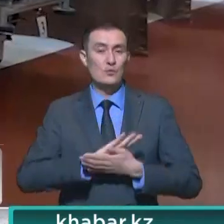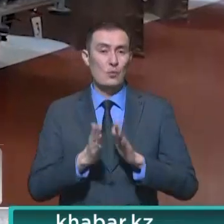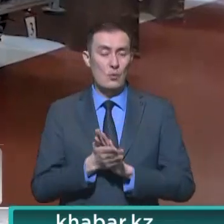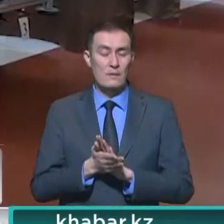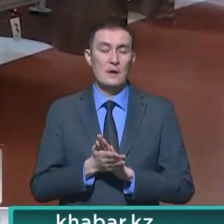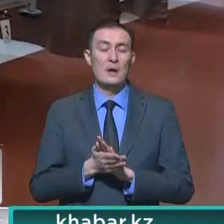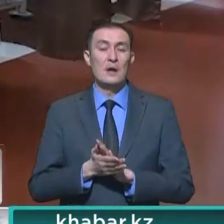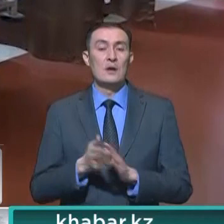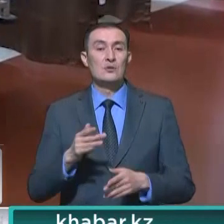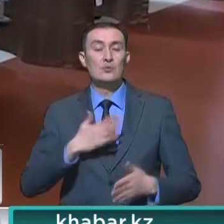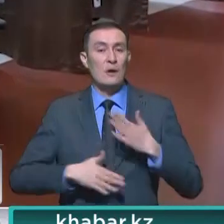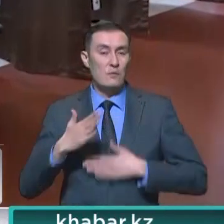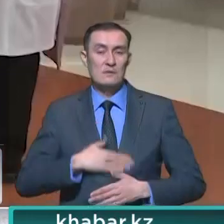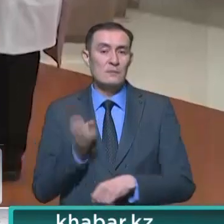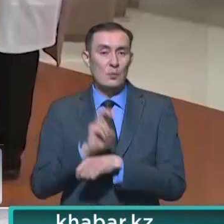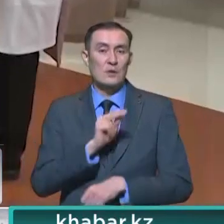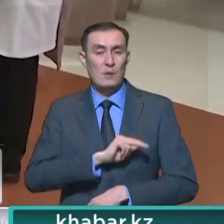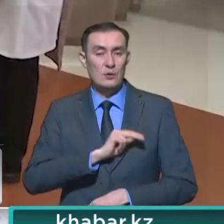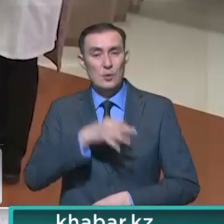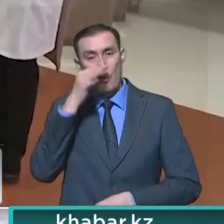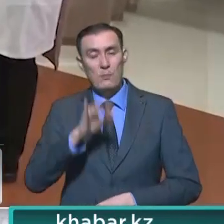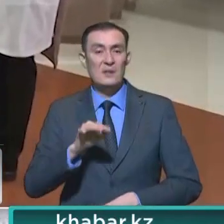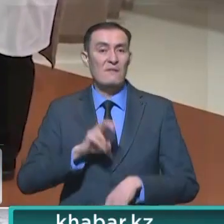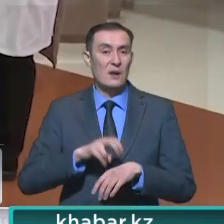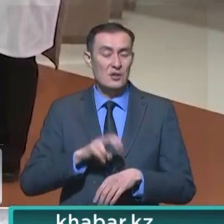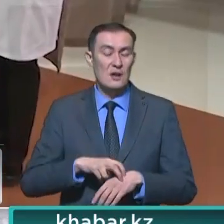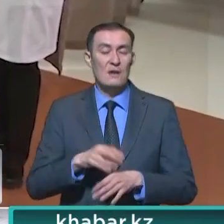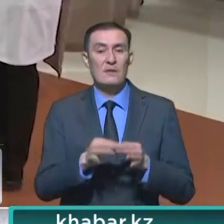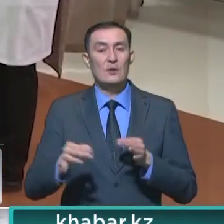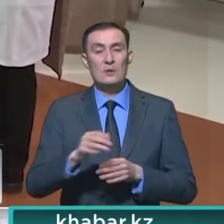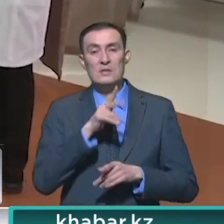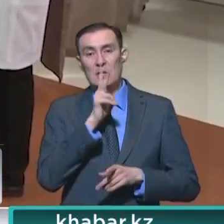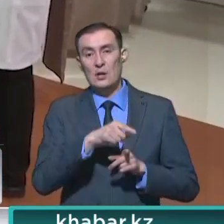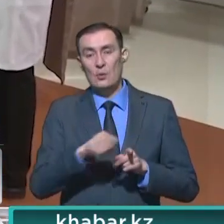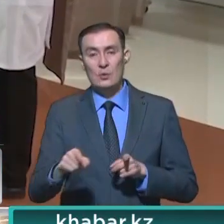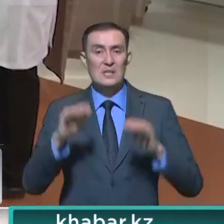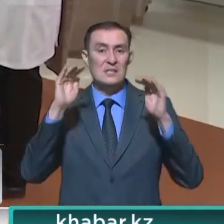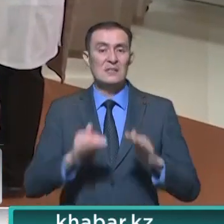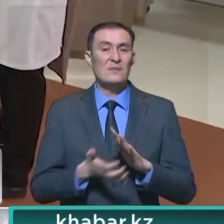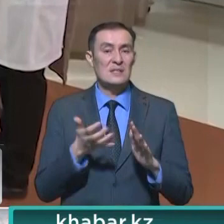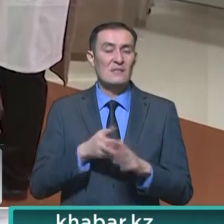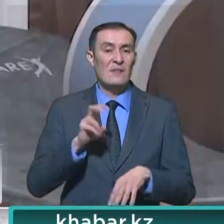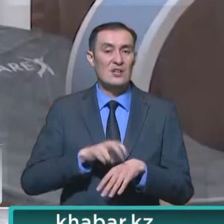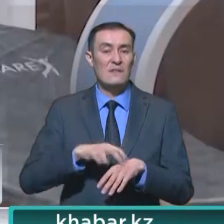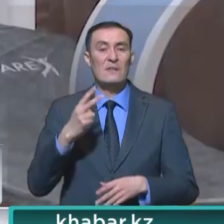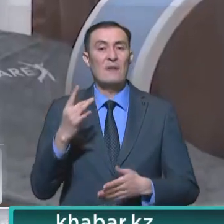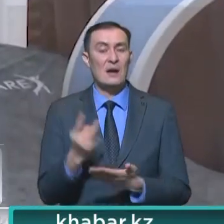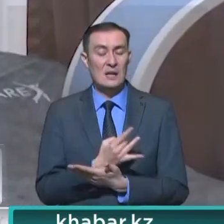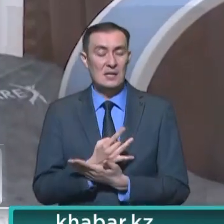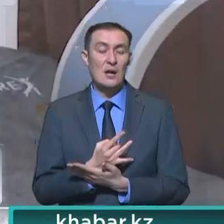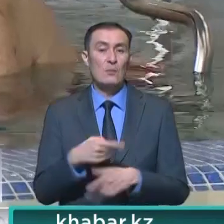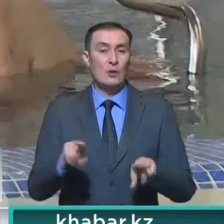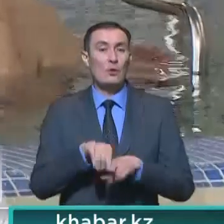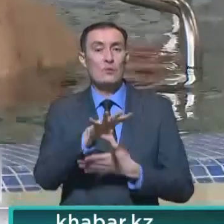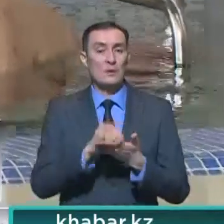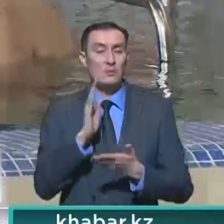первоклассным оборудованием с удовольствием идут работать и квалифицированные кадры. В регионе за 3 года удалось снизить дефицит врачей в 2 раза. По такому